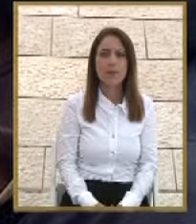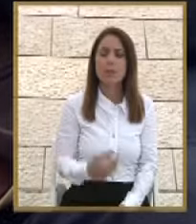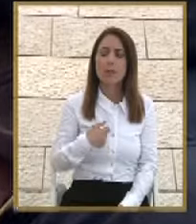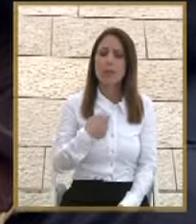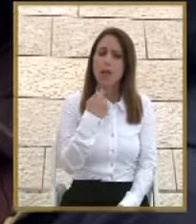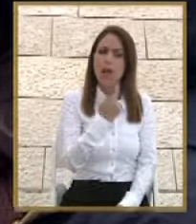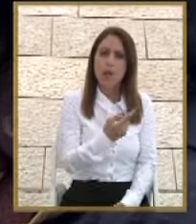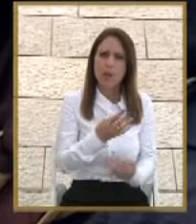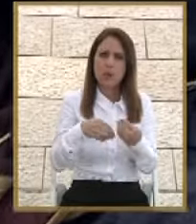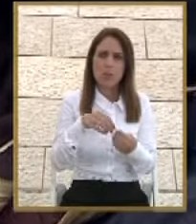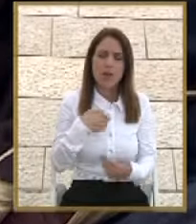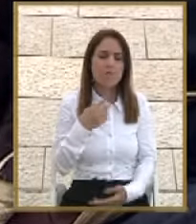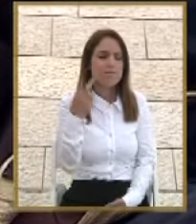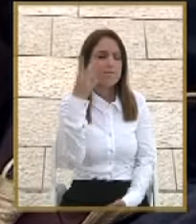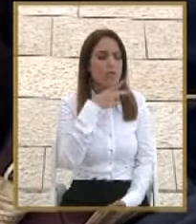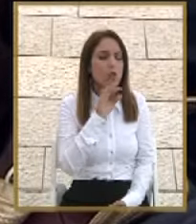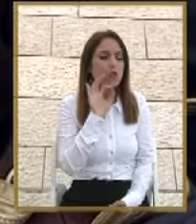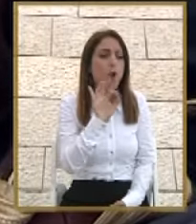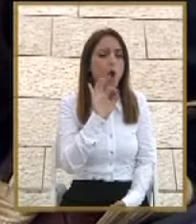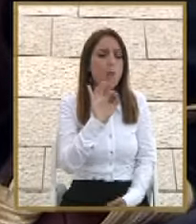אמרתי להם שאני מבין היטב מה עובר עליהם.